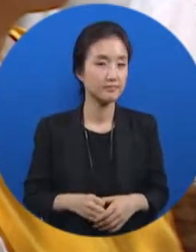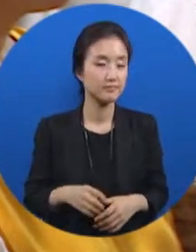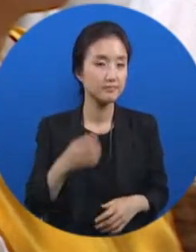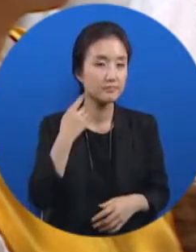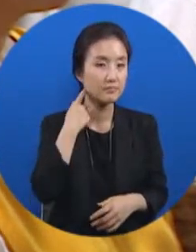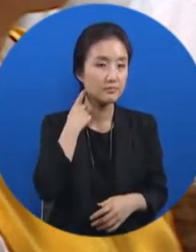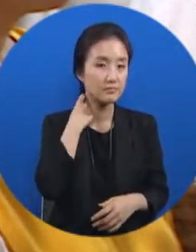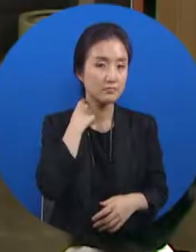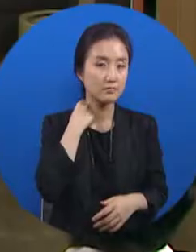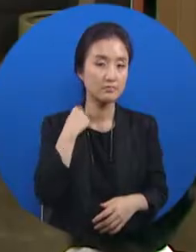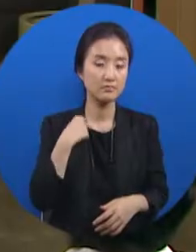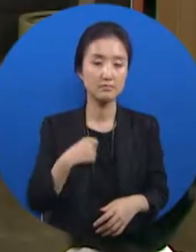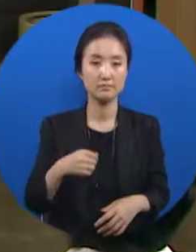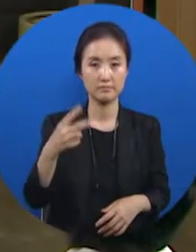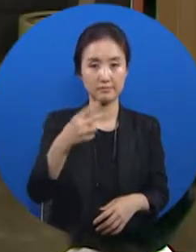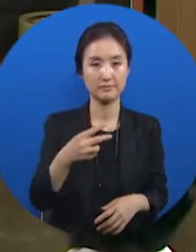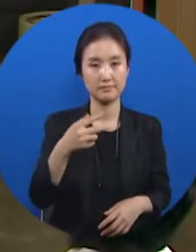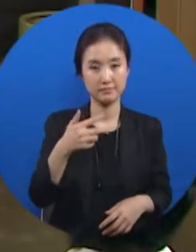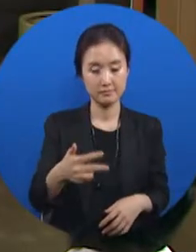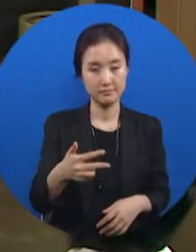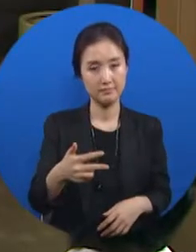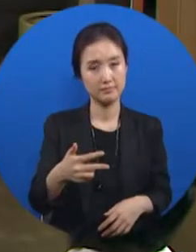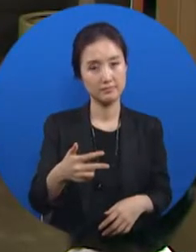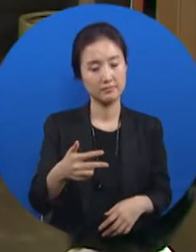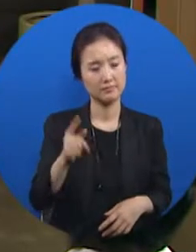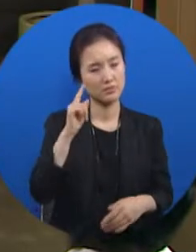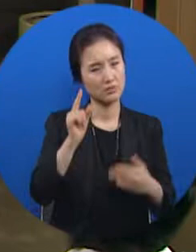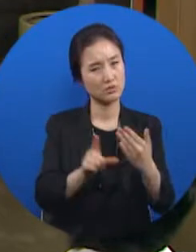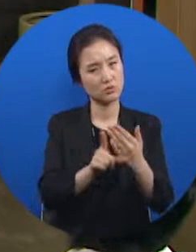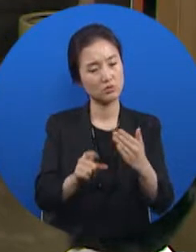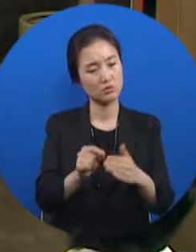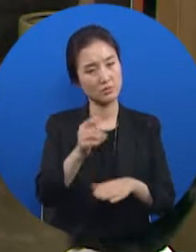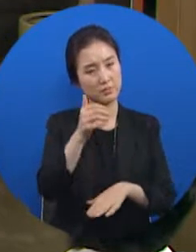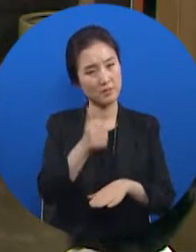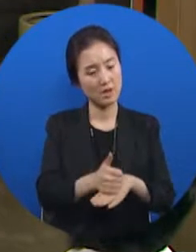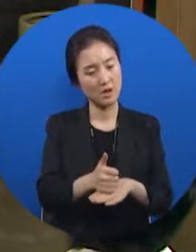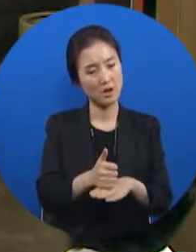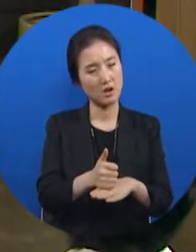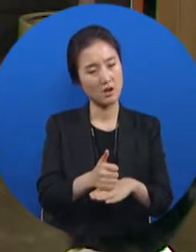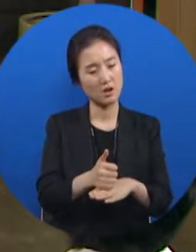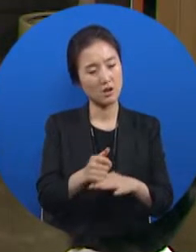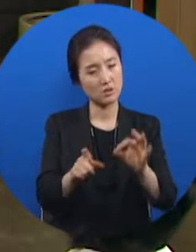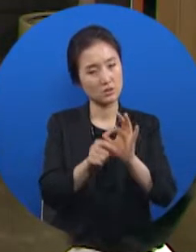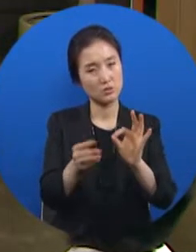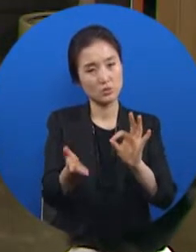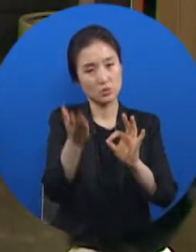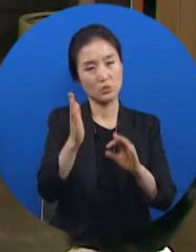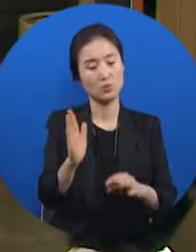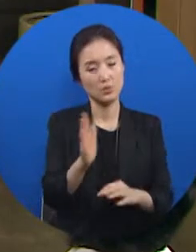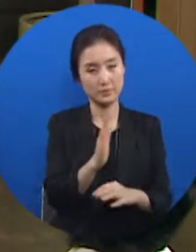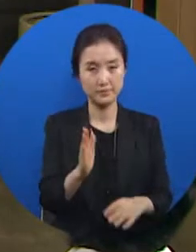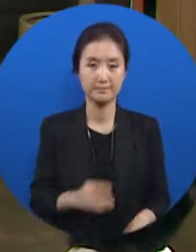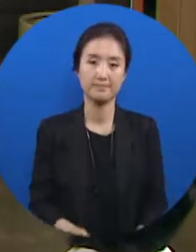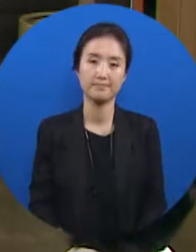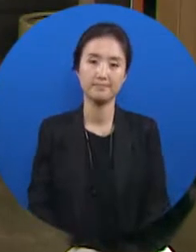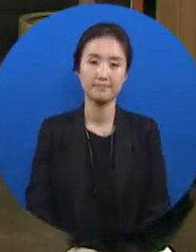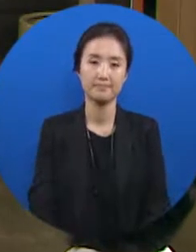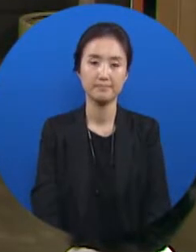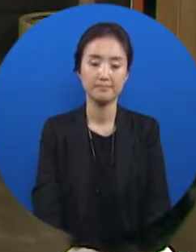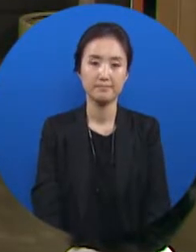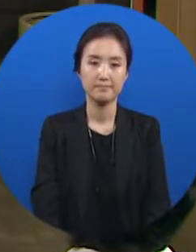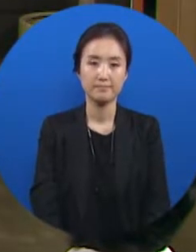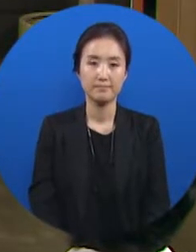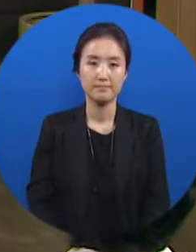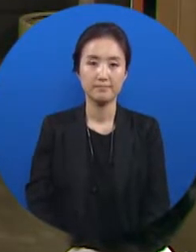2007년 9월 말 10월 초 정도 될 겁니다. 그때가 추석쯤이에요. 그때가